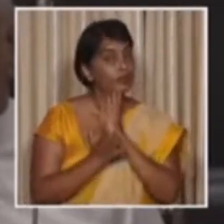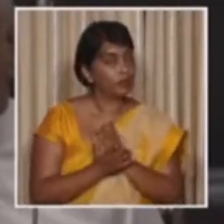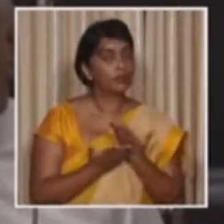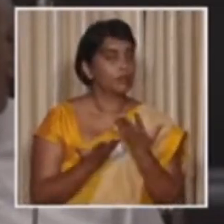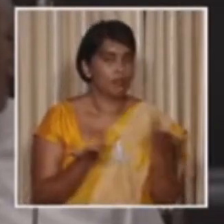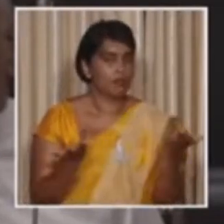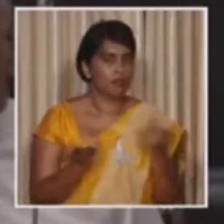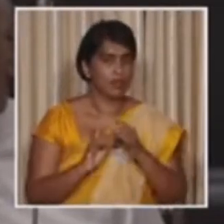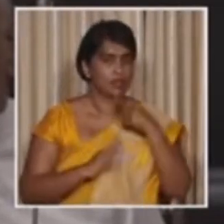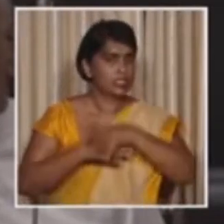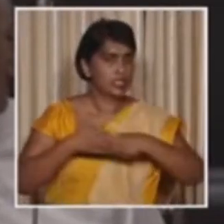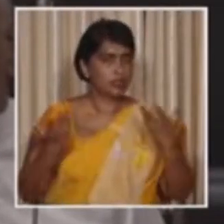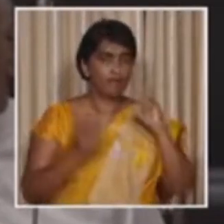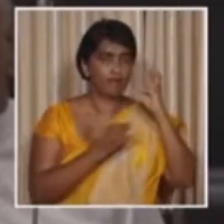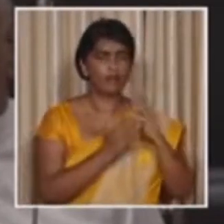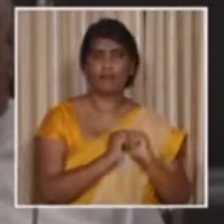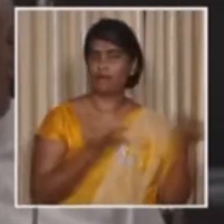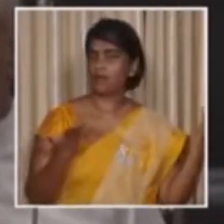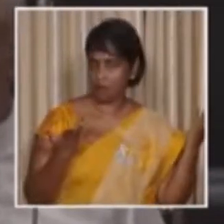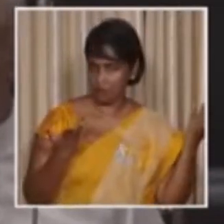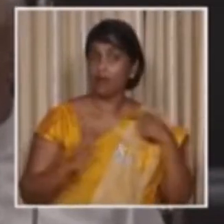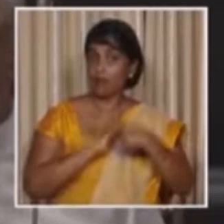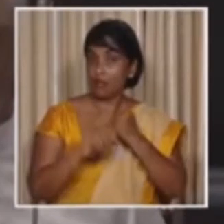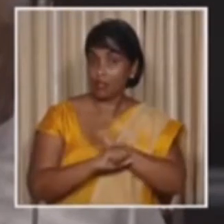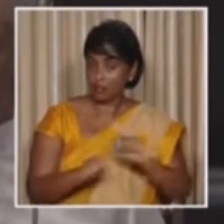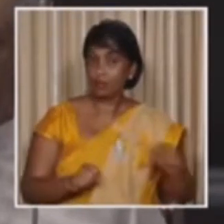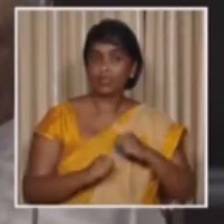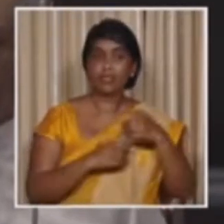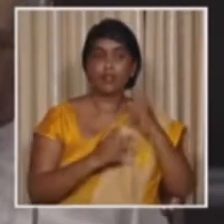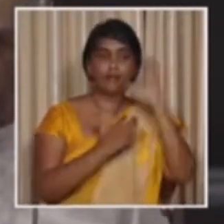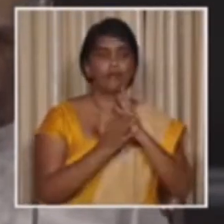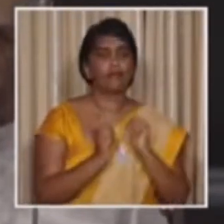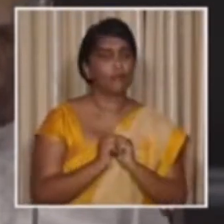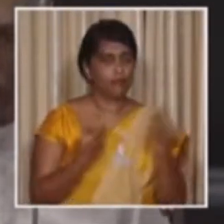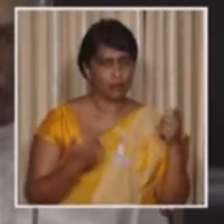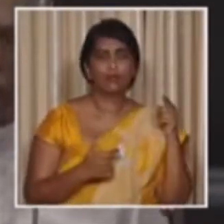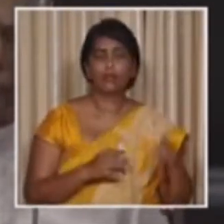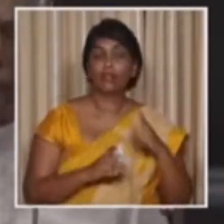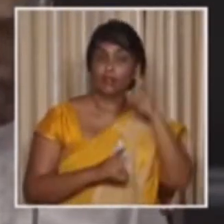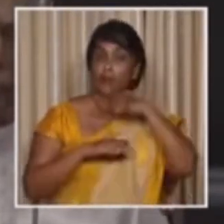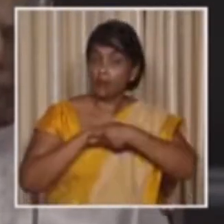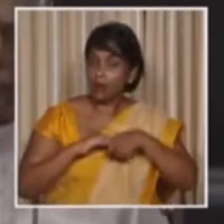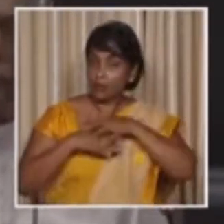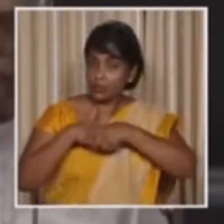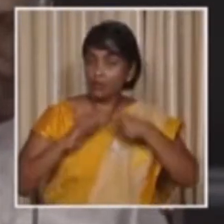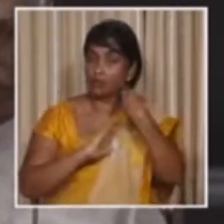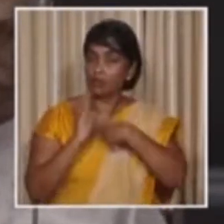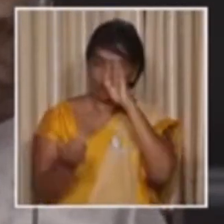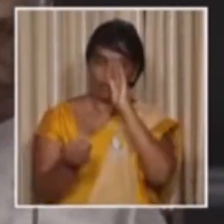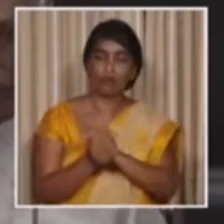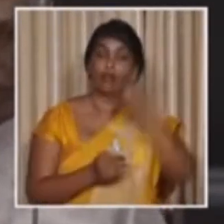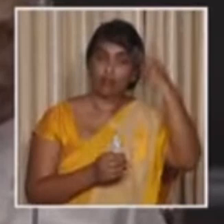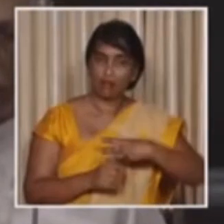Your first duty of a president is to protect the nation and then to protect the constitution. That's all. මෙතන